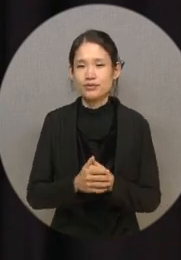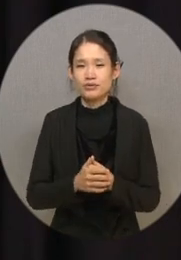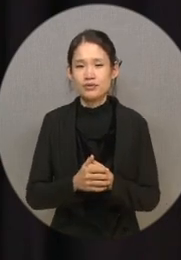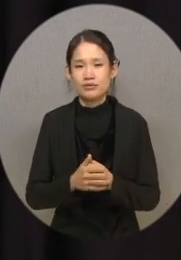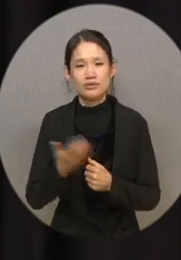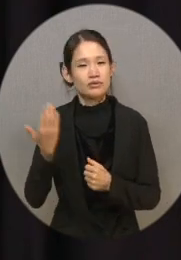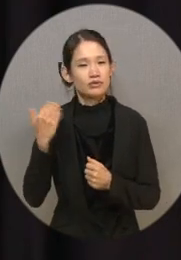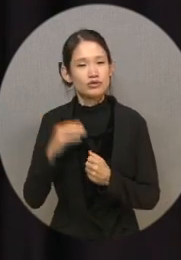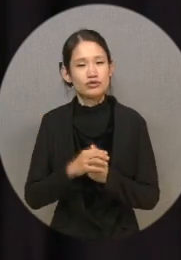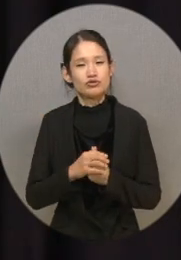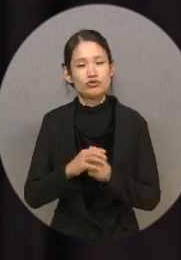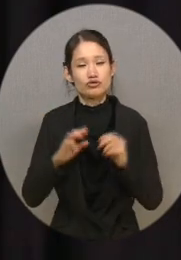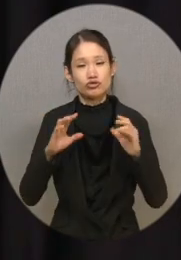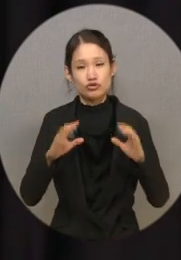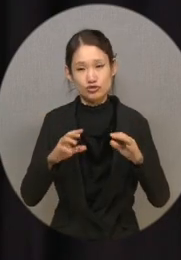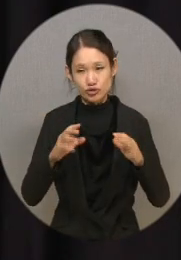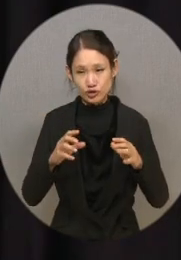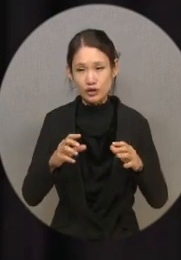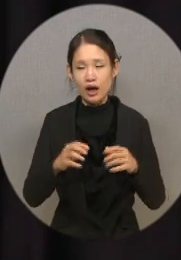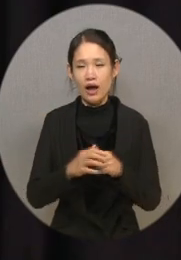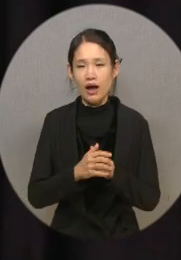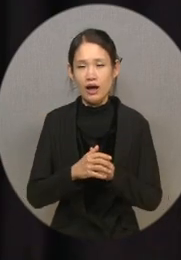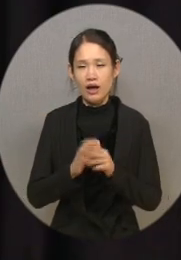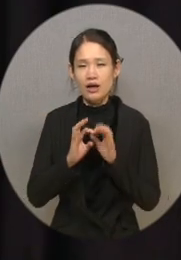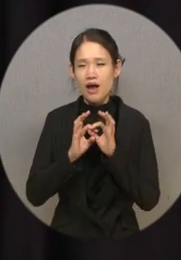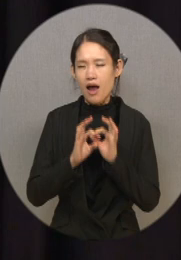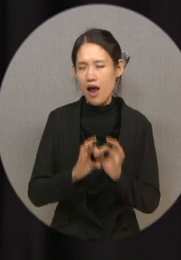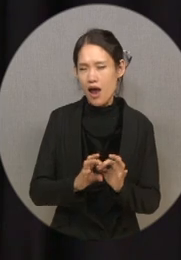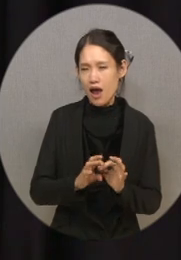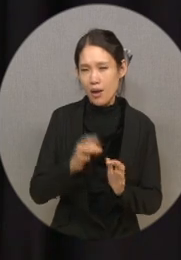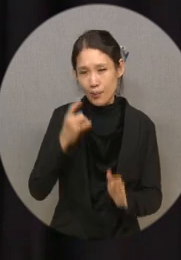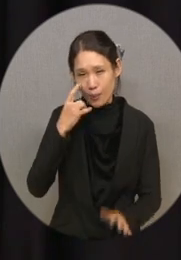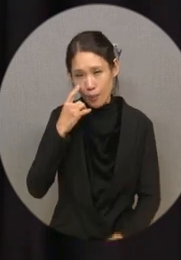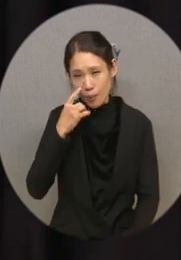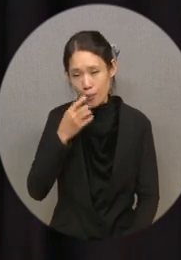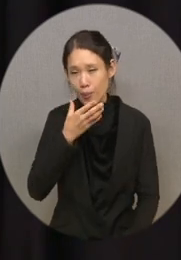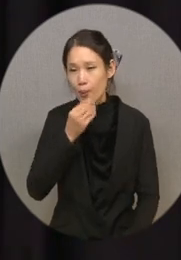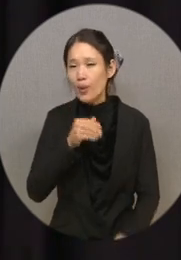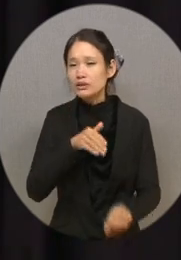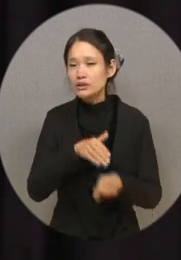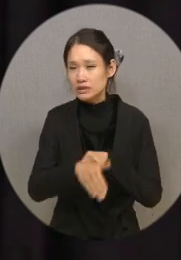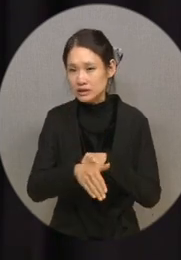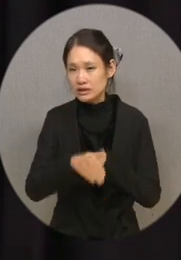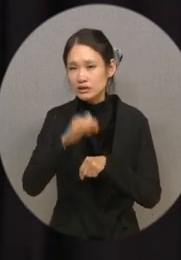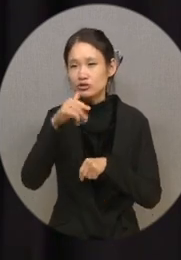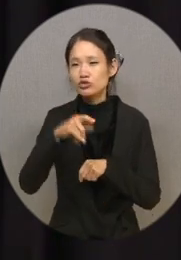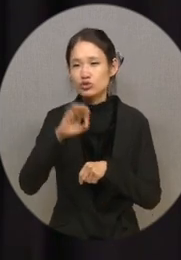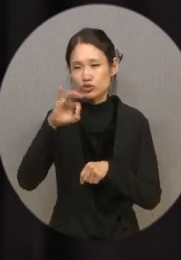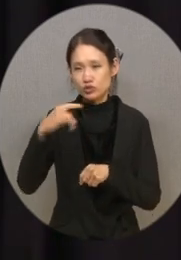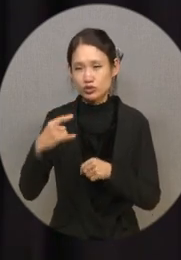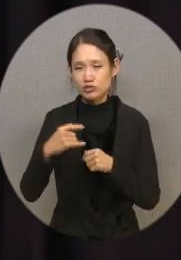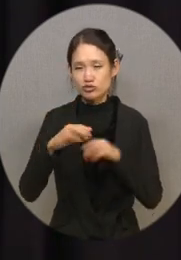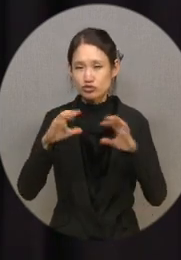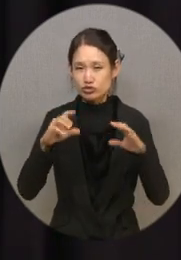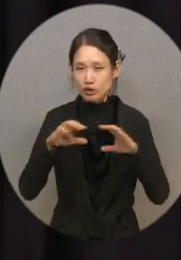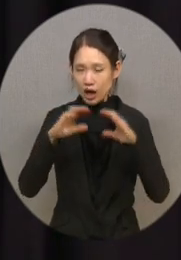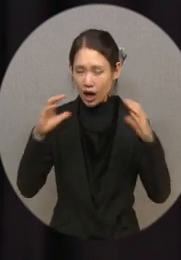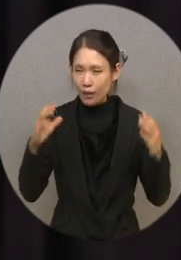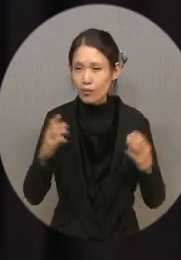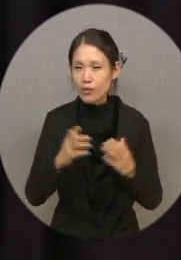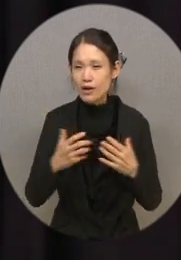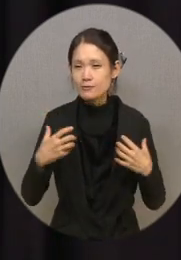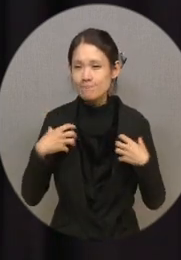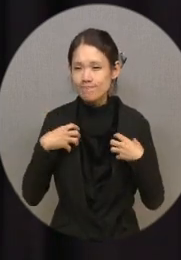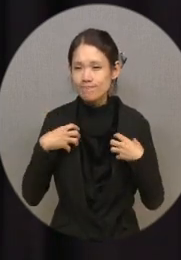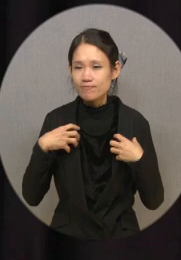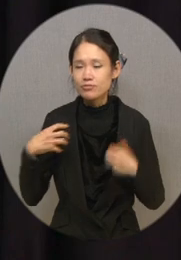요즘에 그 국가가 쭉 해오는 걸 보면은 국가복지주의랄까요? 국가가 모든 걸 책임진다